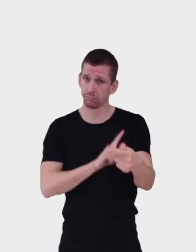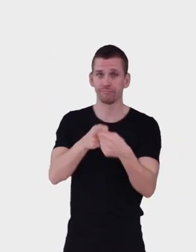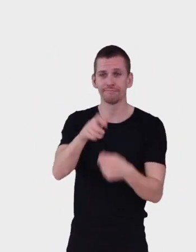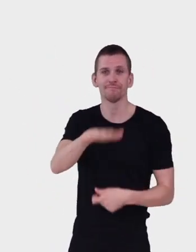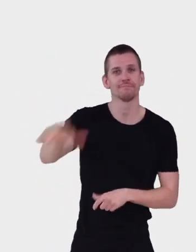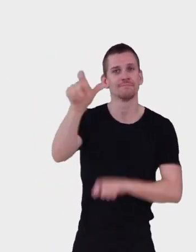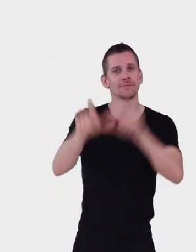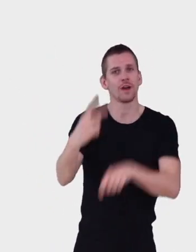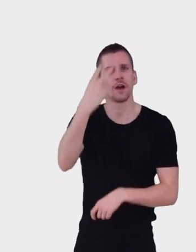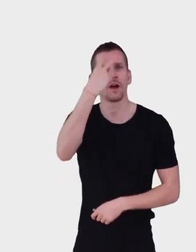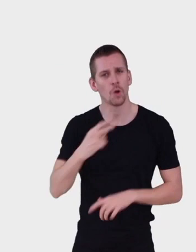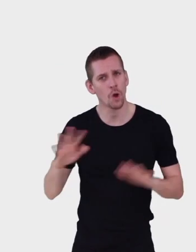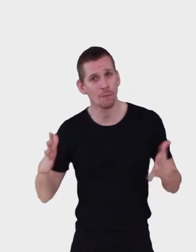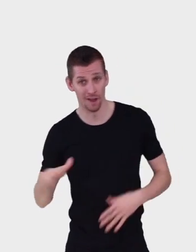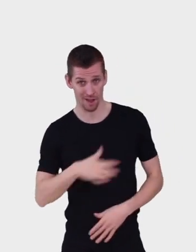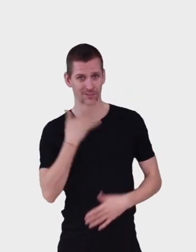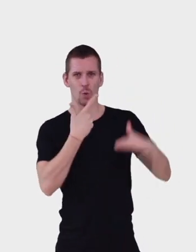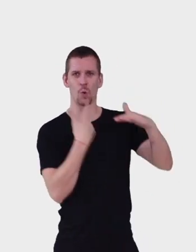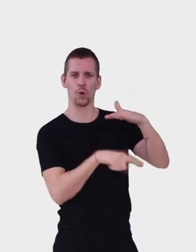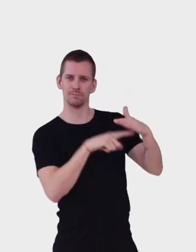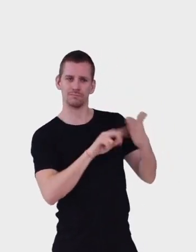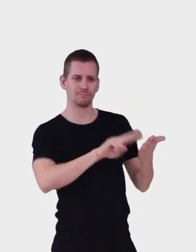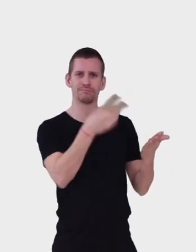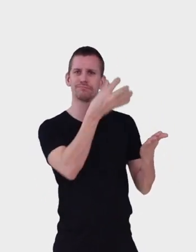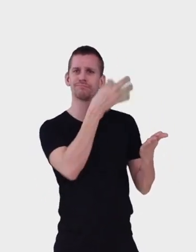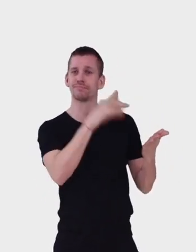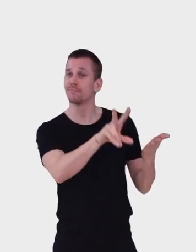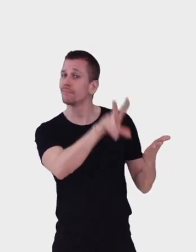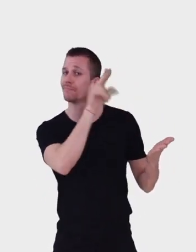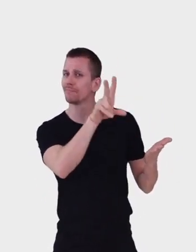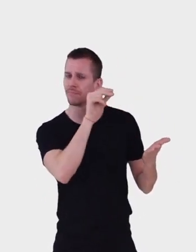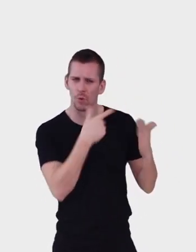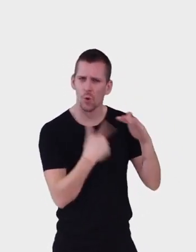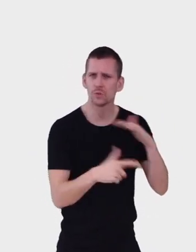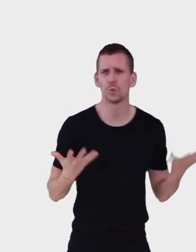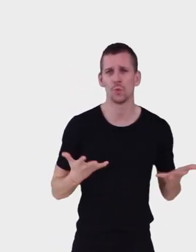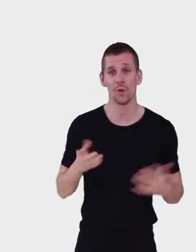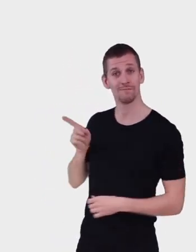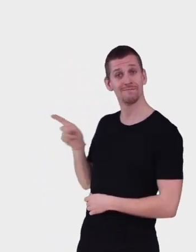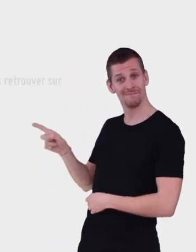via les lecteurs d'écran VoiceOver sur Apple et TalkBack sur Android,